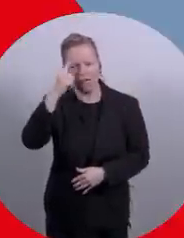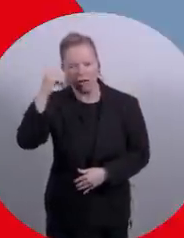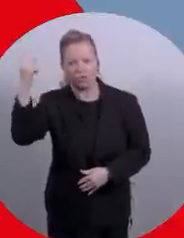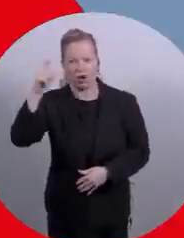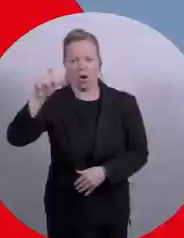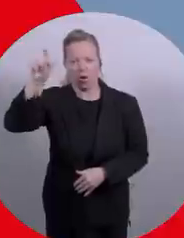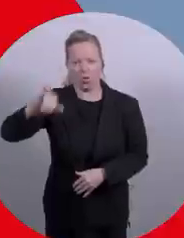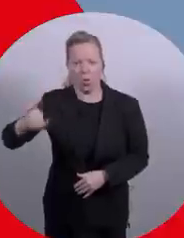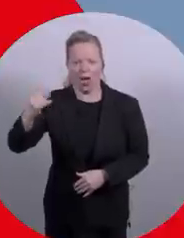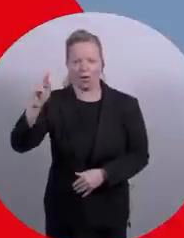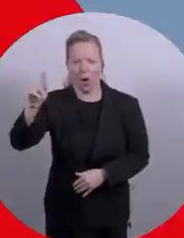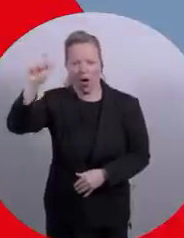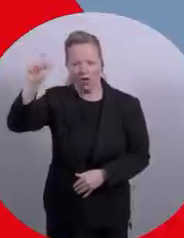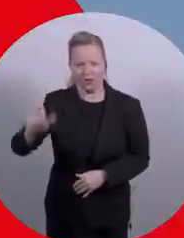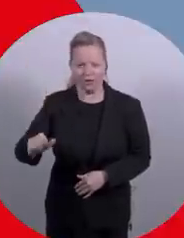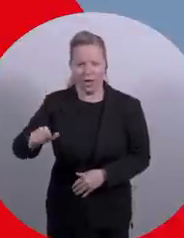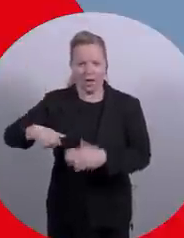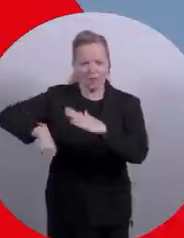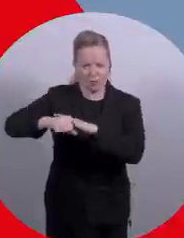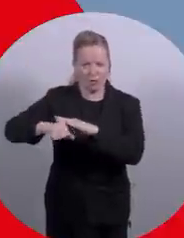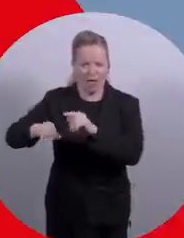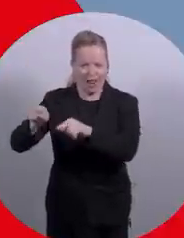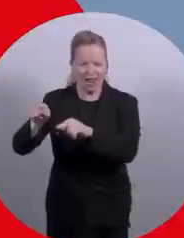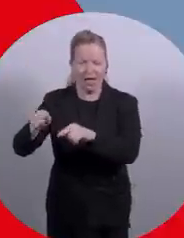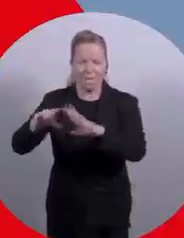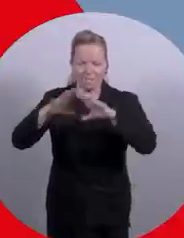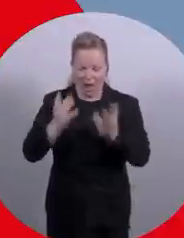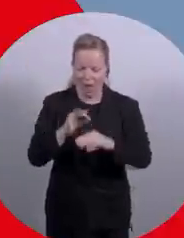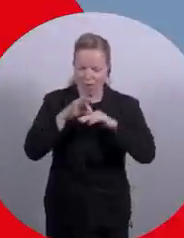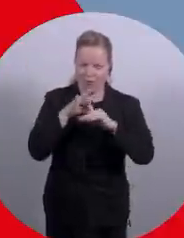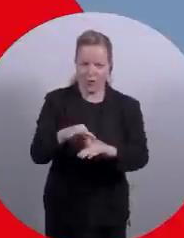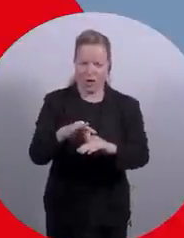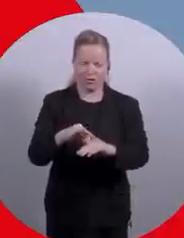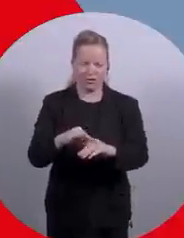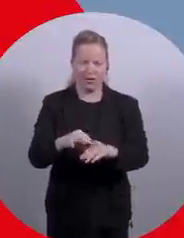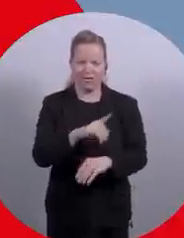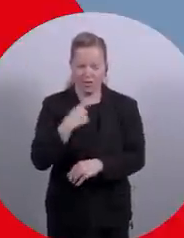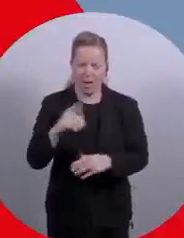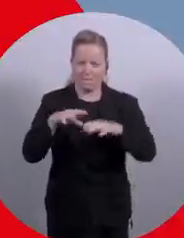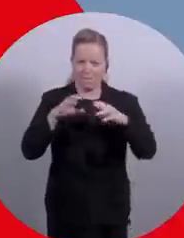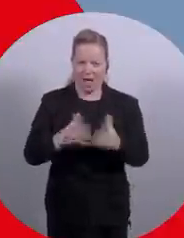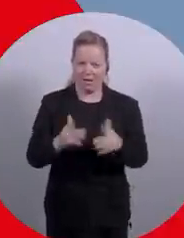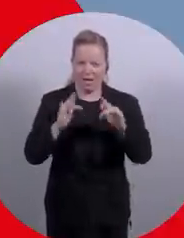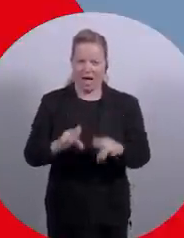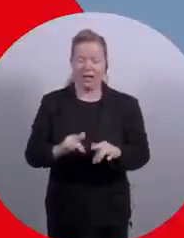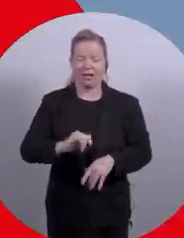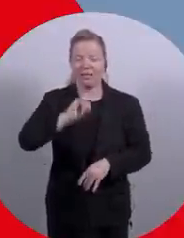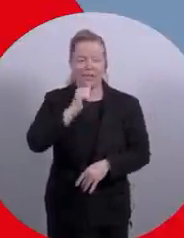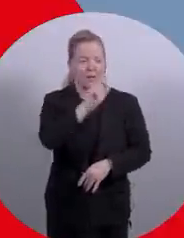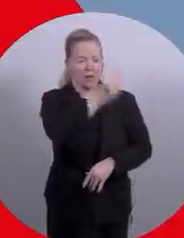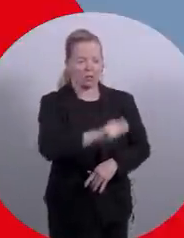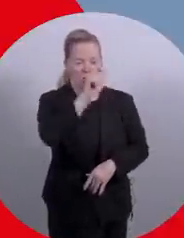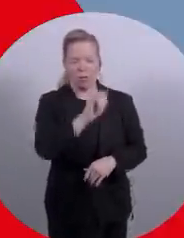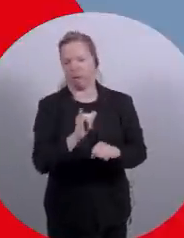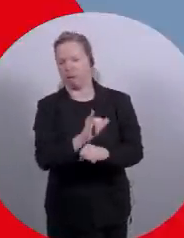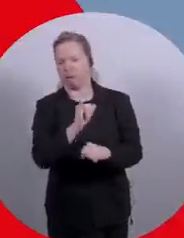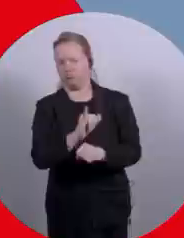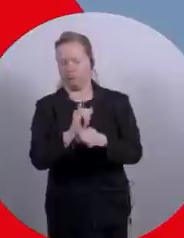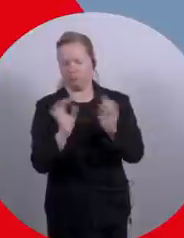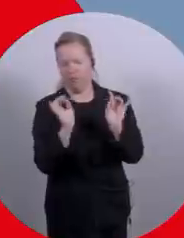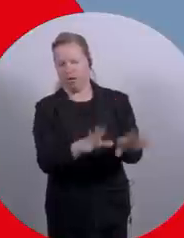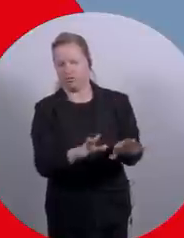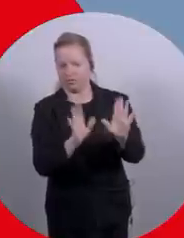Golf den Ball zu führen ein unserer Stadt genau mit dieser Politik offensiv niemanden zurückzulassen alle